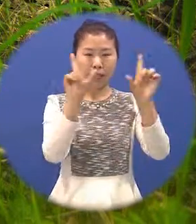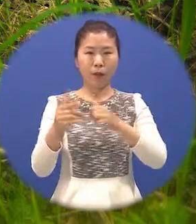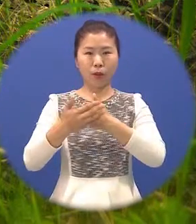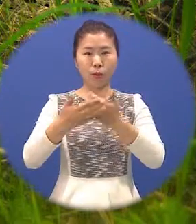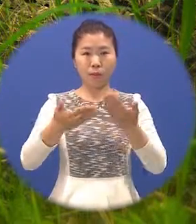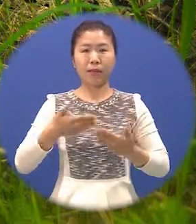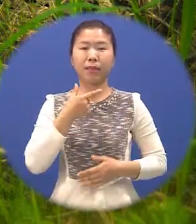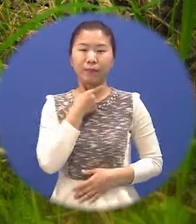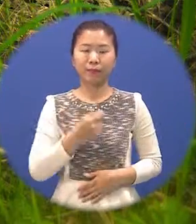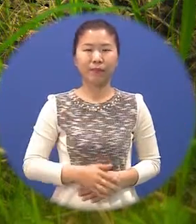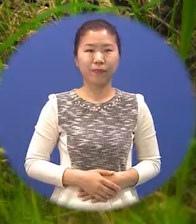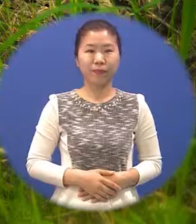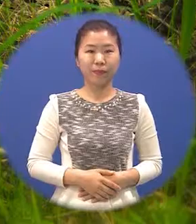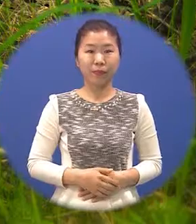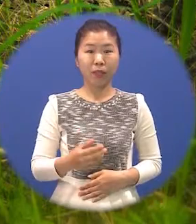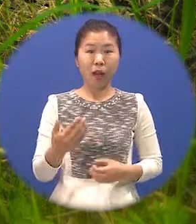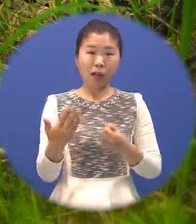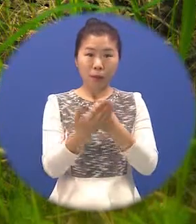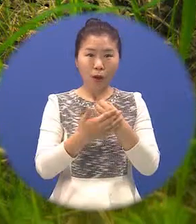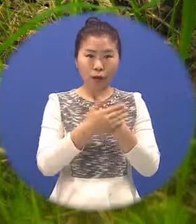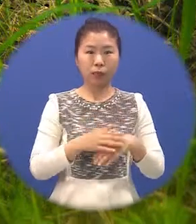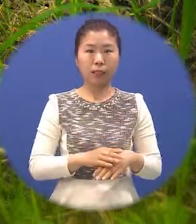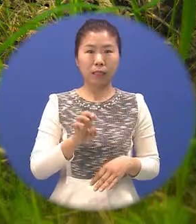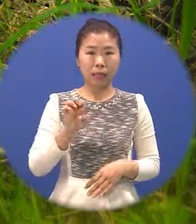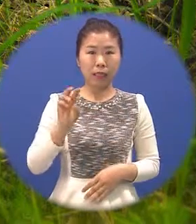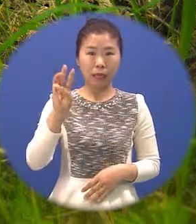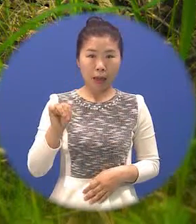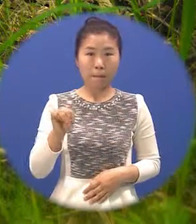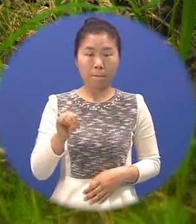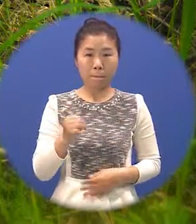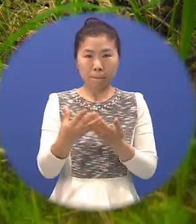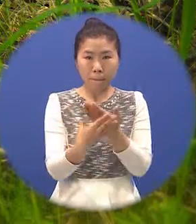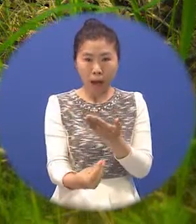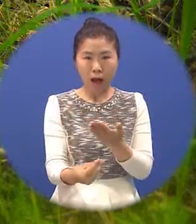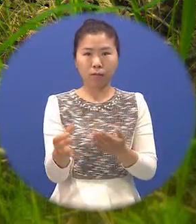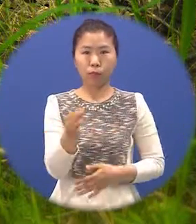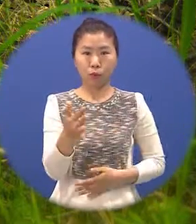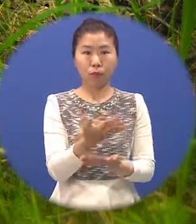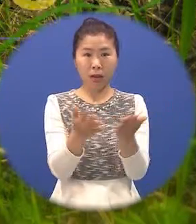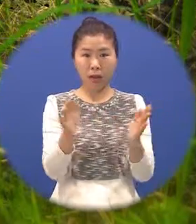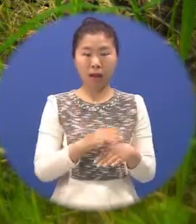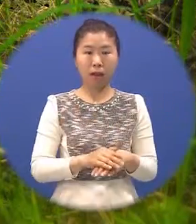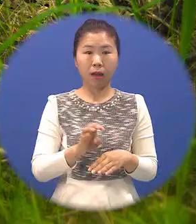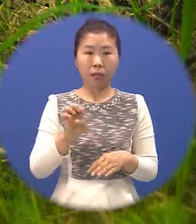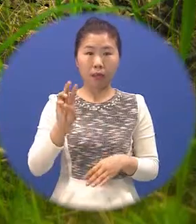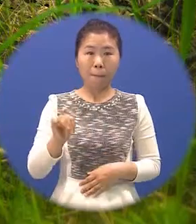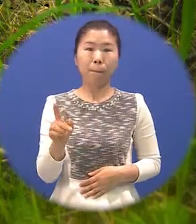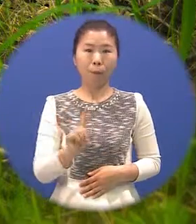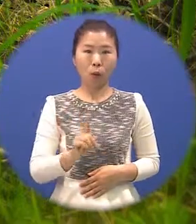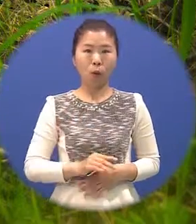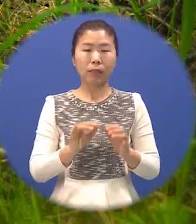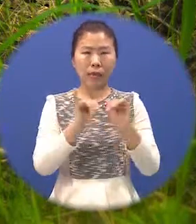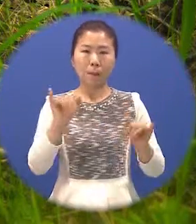되시길 바랍니다. 은평구는 유용미생물 EM 발효액을 무료로 보급합니다. EM은 사람에게